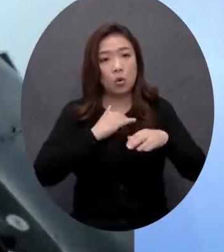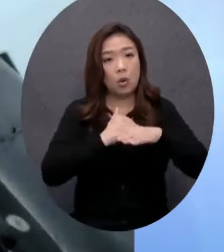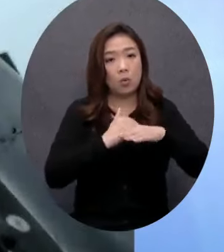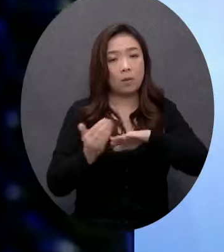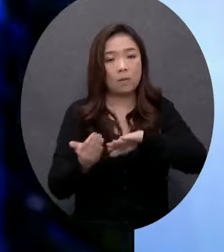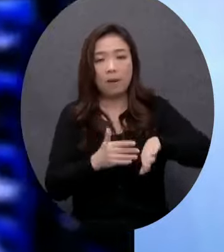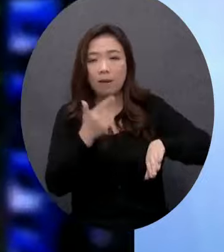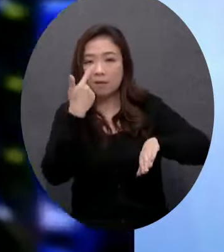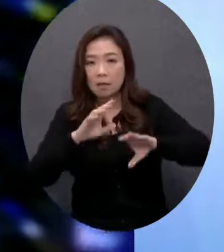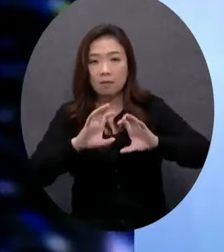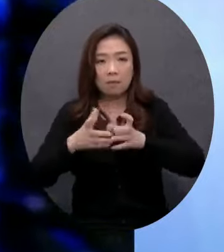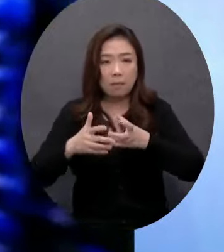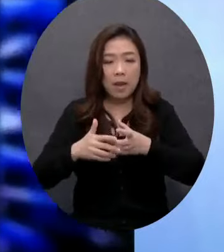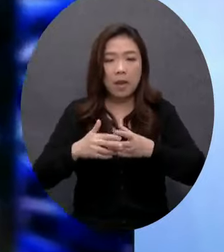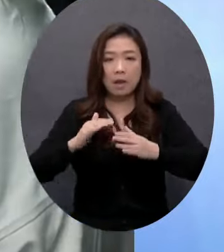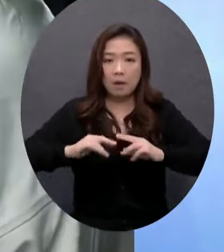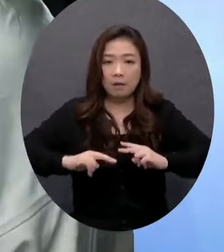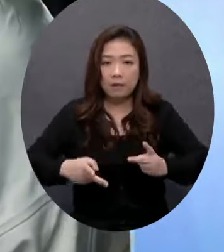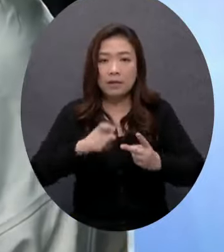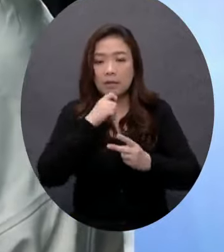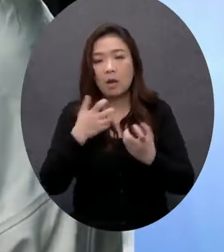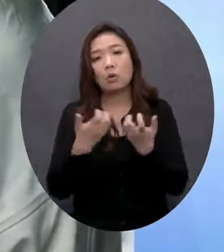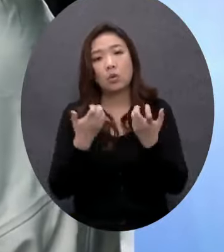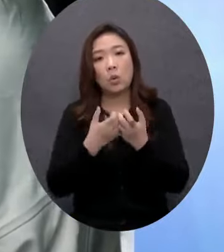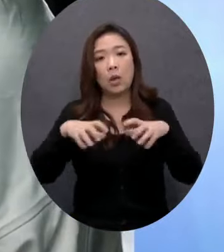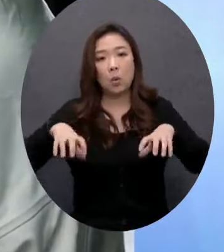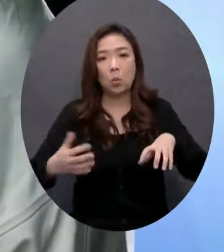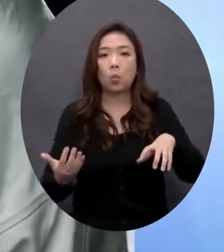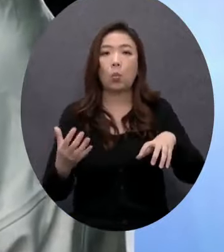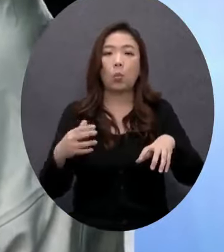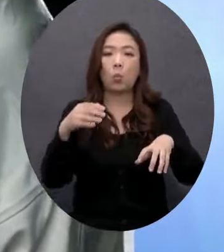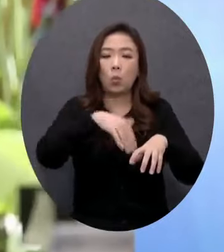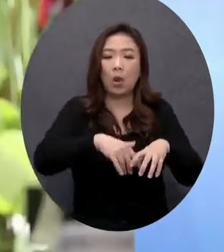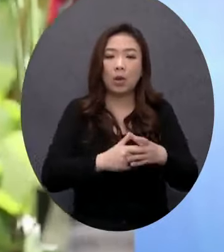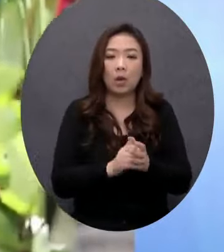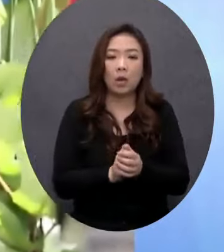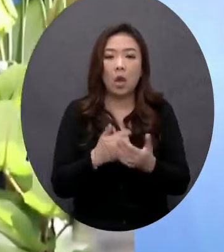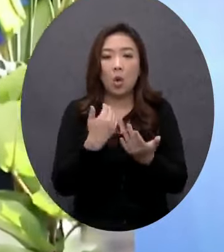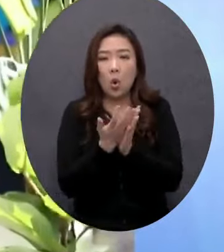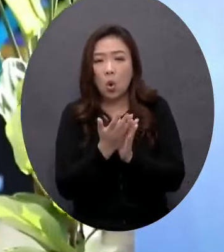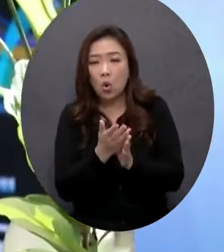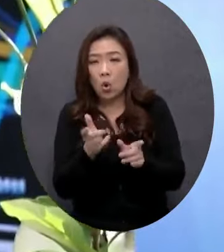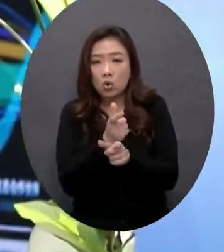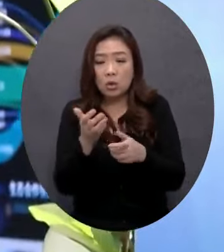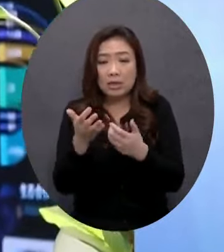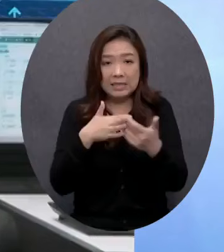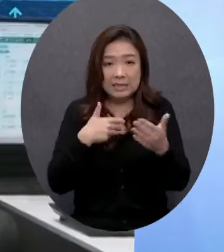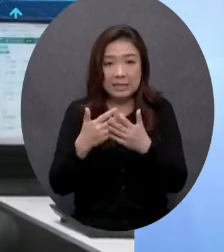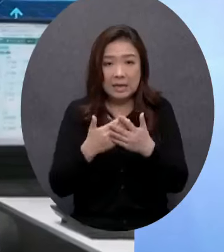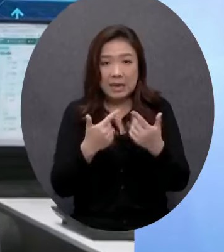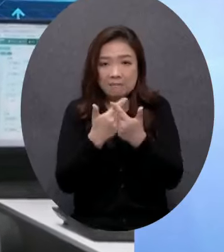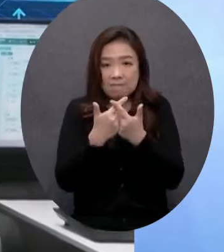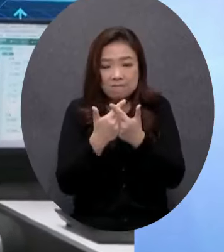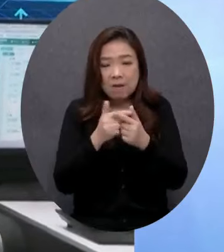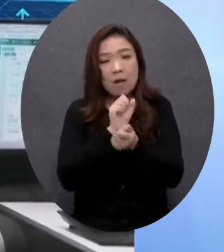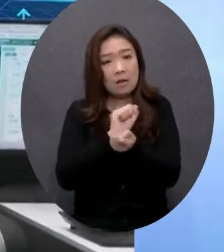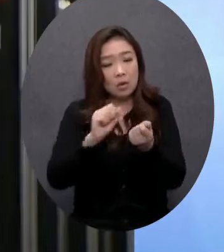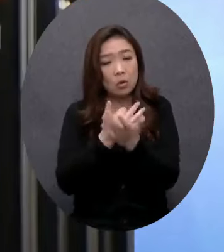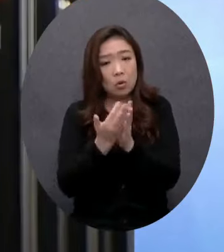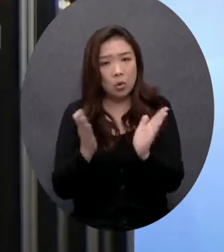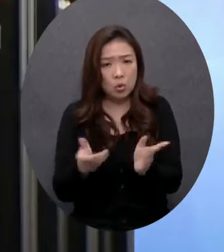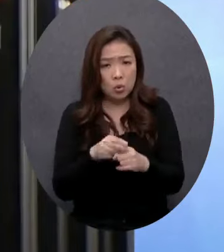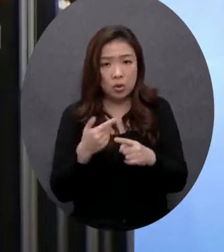域取得重要进展的还有数据跨境、多元商事纠纷解决等。当局说推进大湾区规